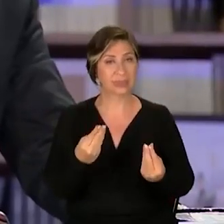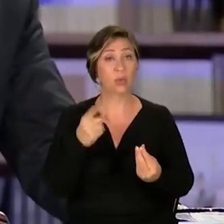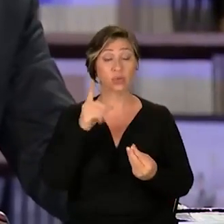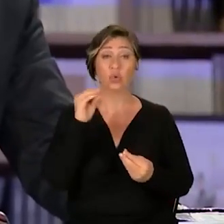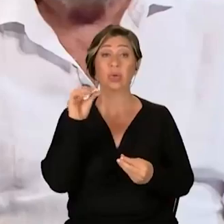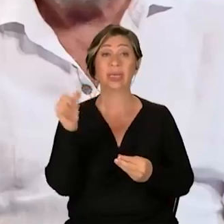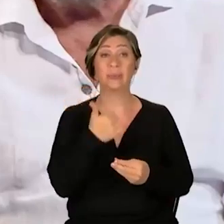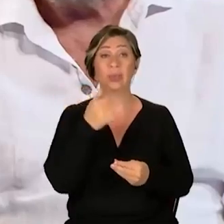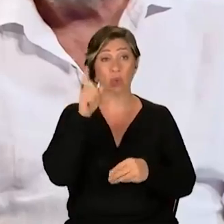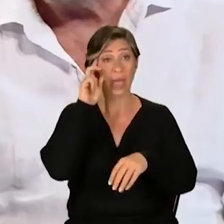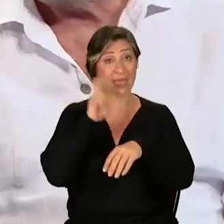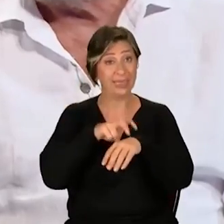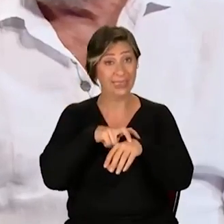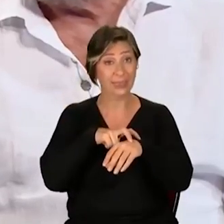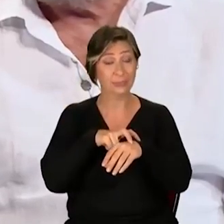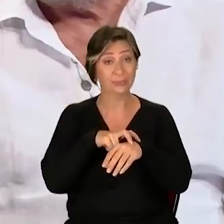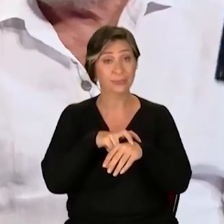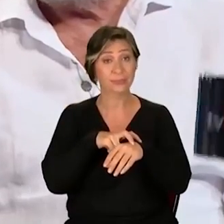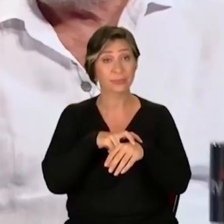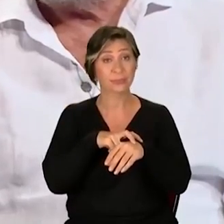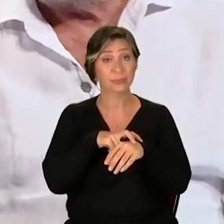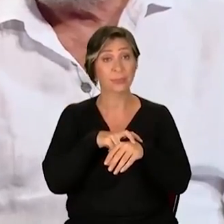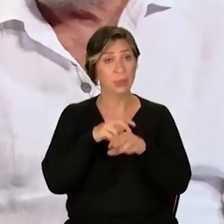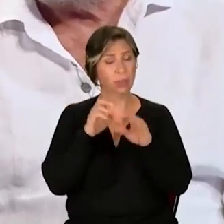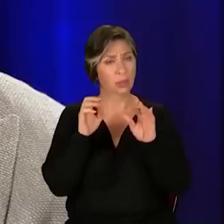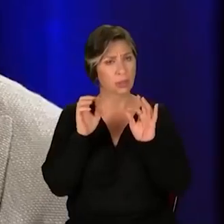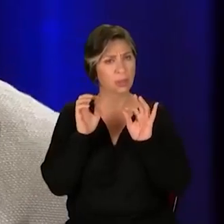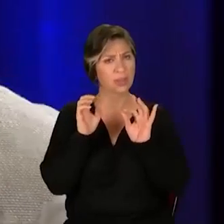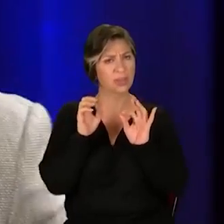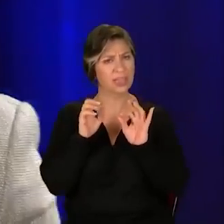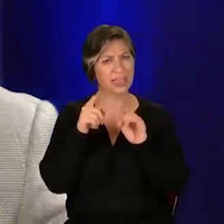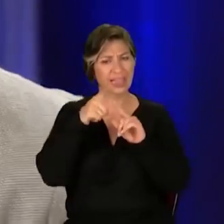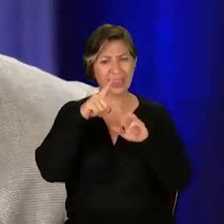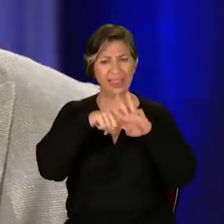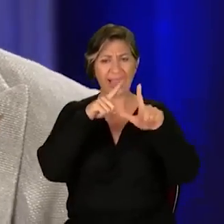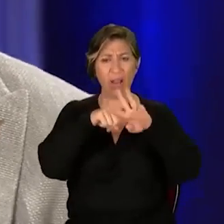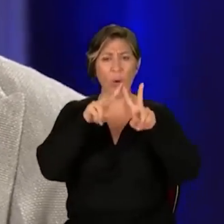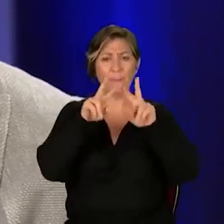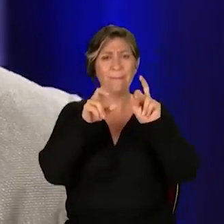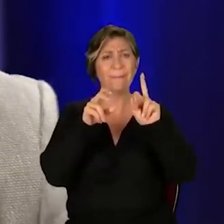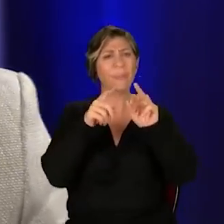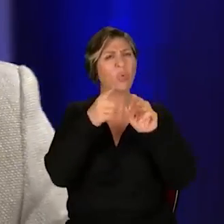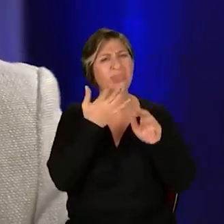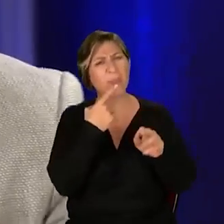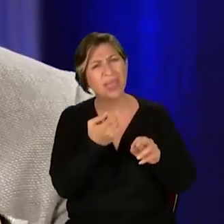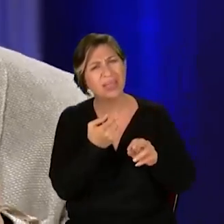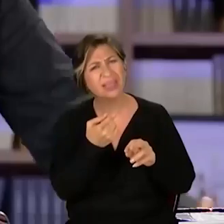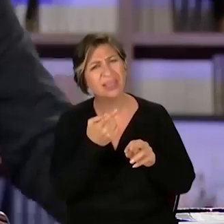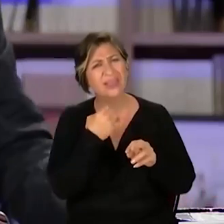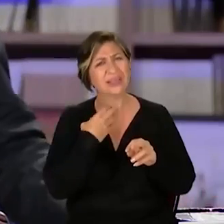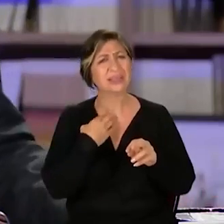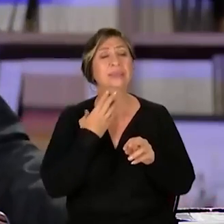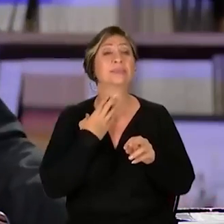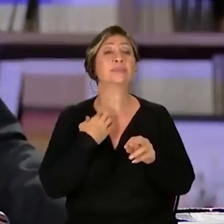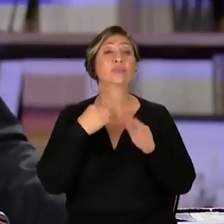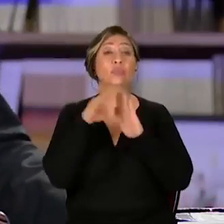çok kıymetli, onu hatırlatalım. Telomer eğer, kısalıyor yani, yoksa? Aynen. Ne o, kısalıyor? Telomer kısalıyor. Çok enteresandır. Nedir telomer ya? Şimdi bakın. Ya sürekli